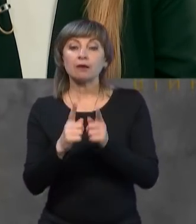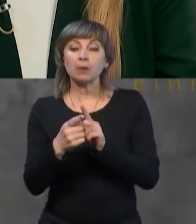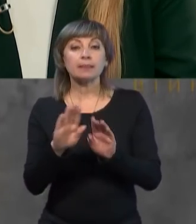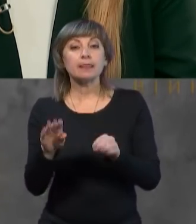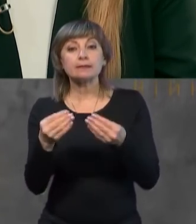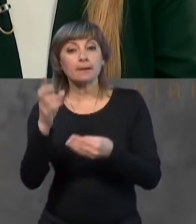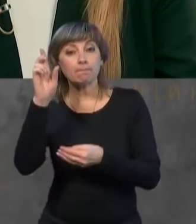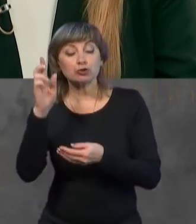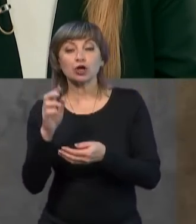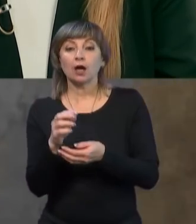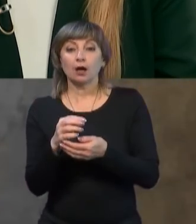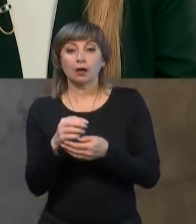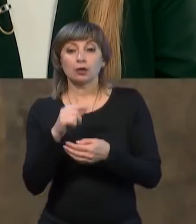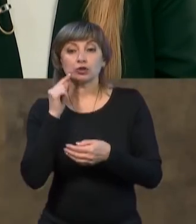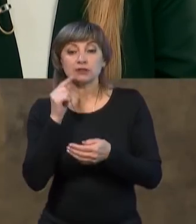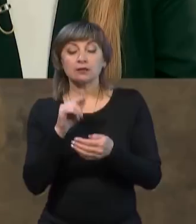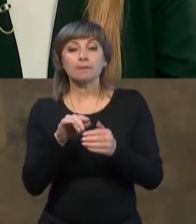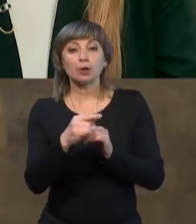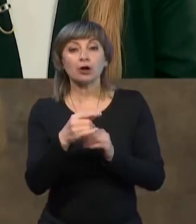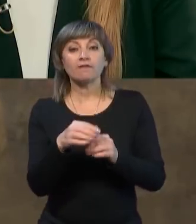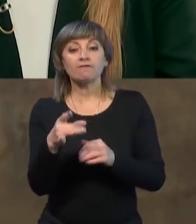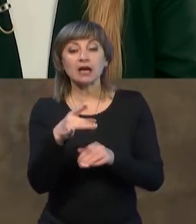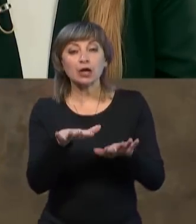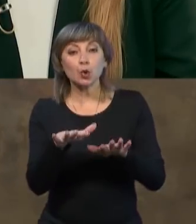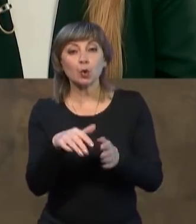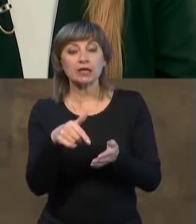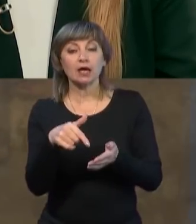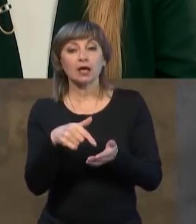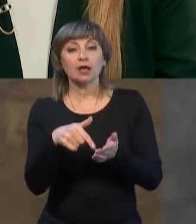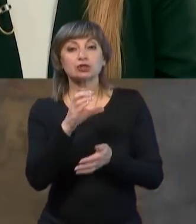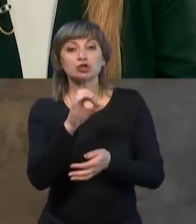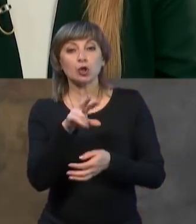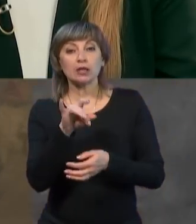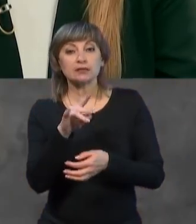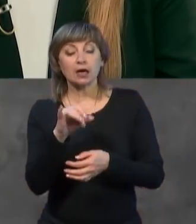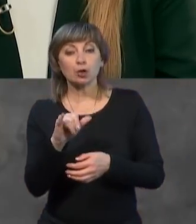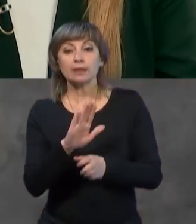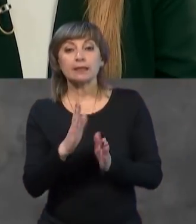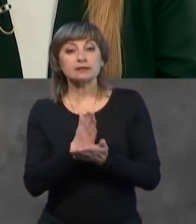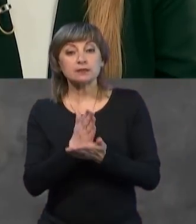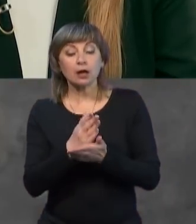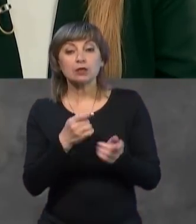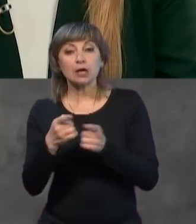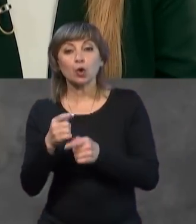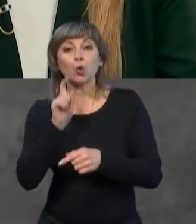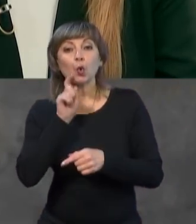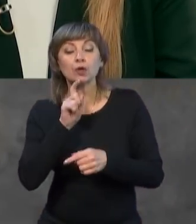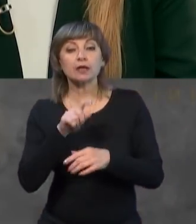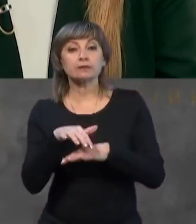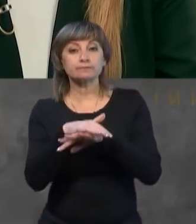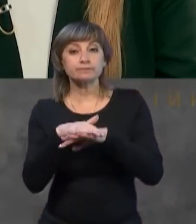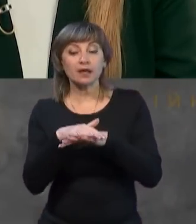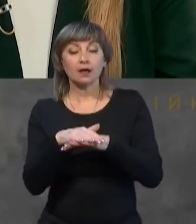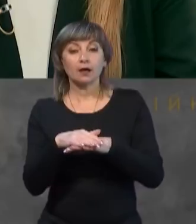Боже, росіяни просунуться, наприклад, в районі Соледару, то чи не становитиметься загрози українському контингенту